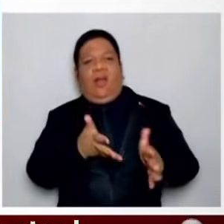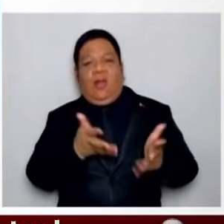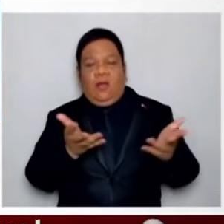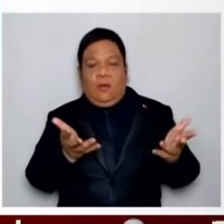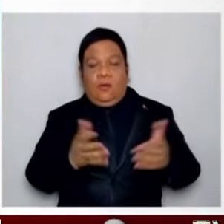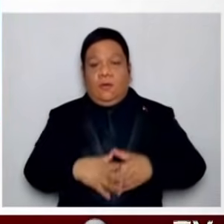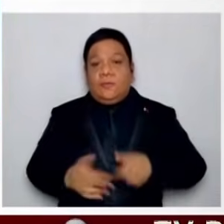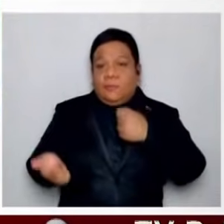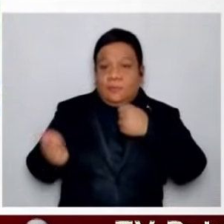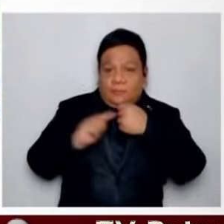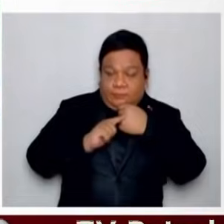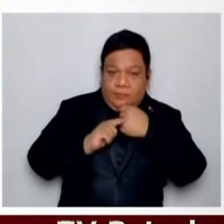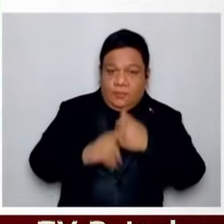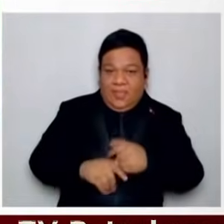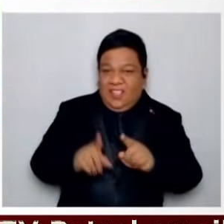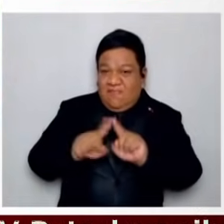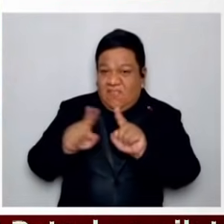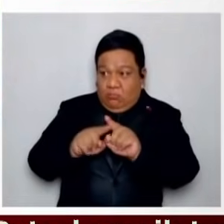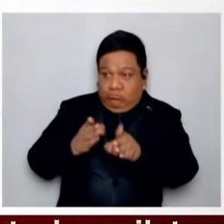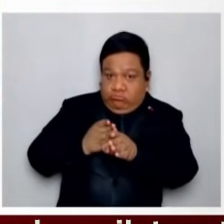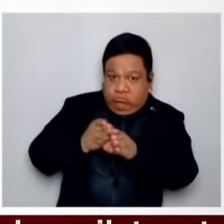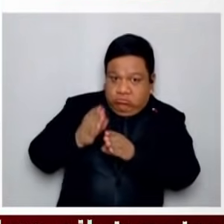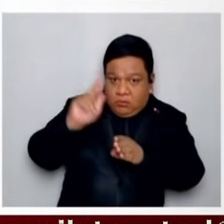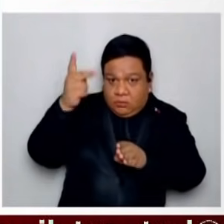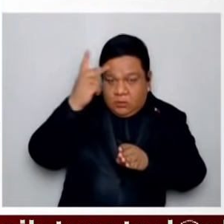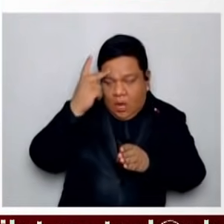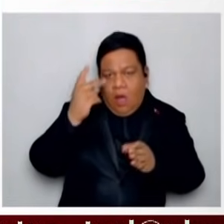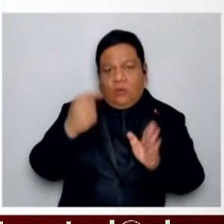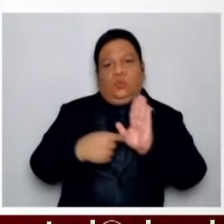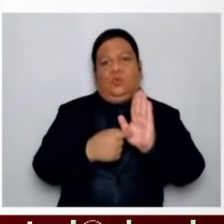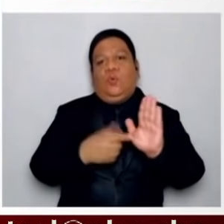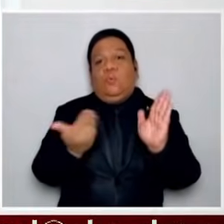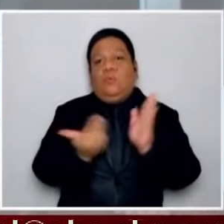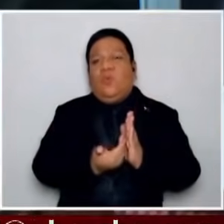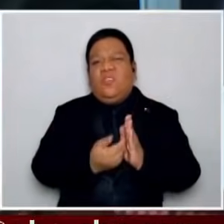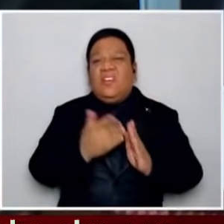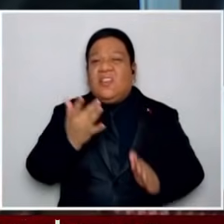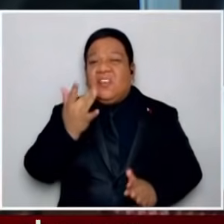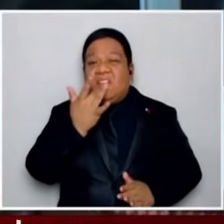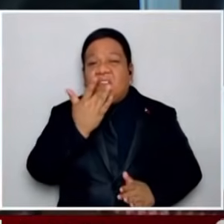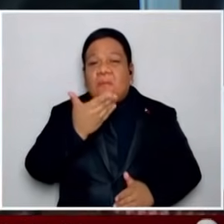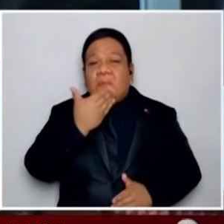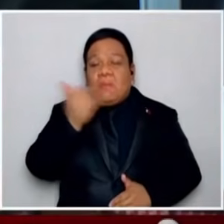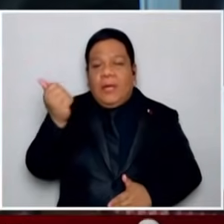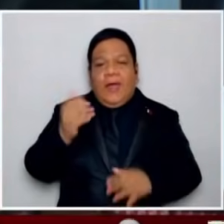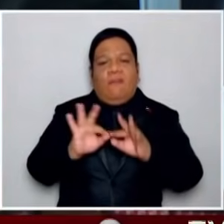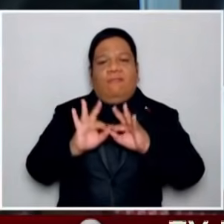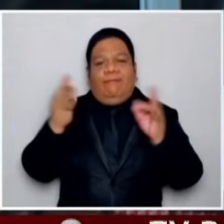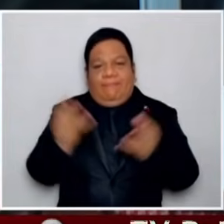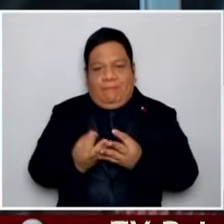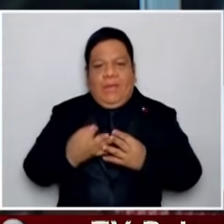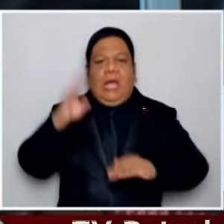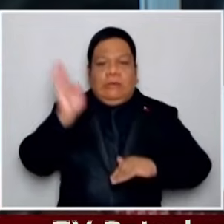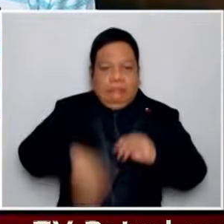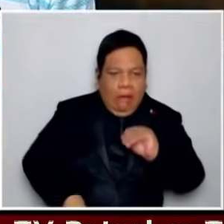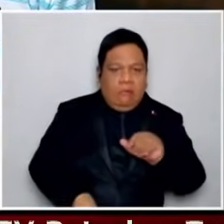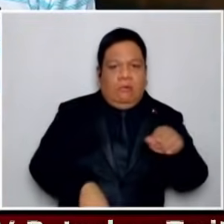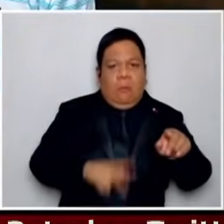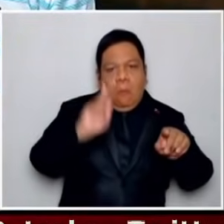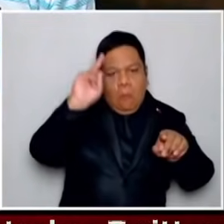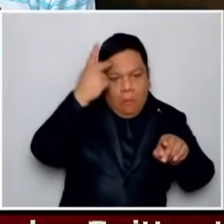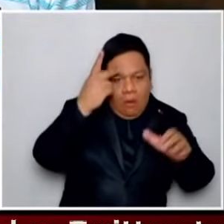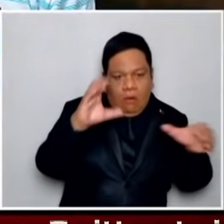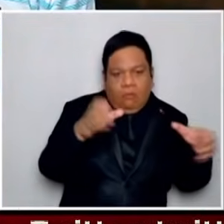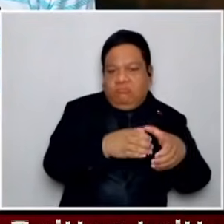sa PDP Laban at ibang partido na mas nangingibabaw ang pamilya kaysa sa partido sa pagtakbo sa halalan.